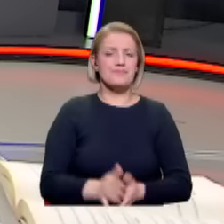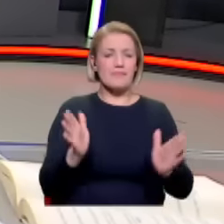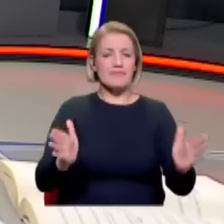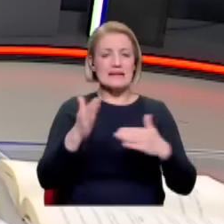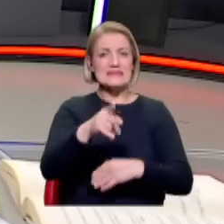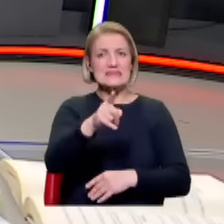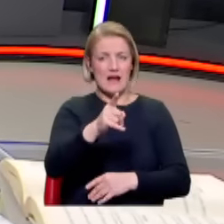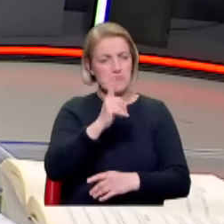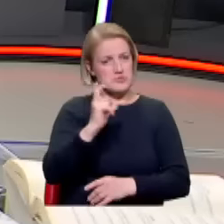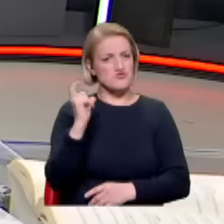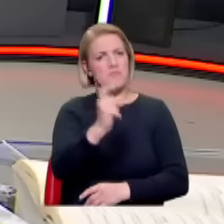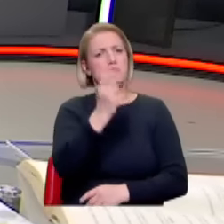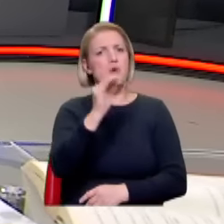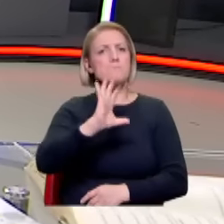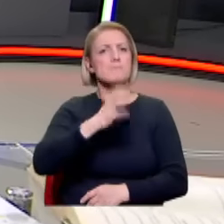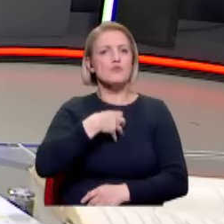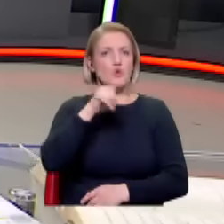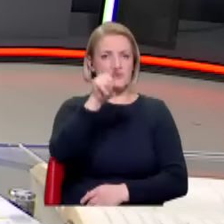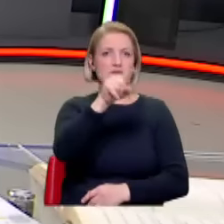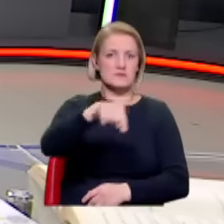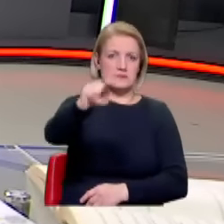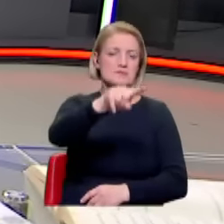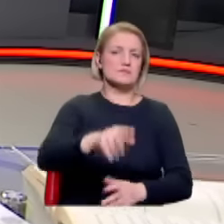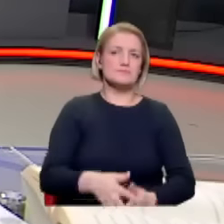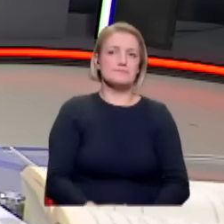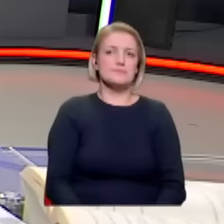Sandıkta bir karşılığı olacak o zaman. Patron sizsiniz.